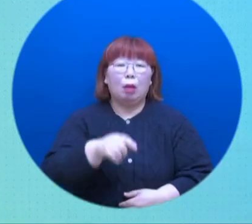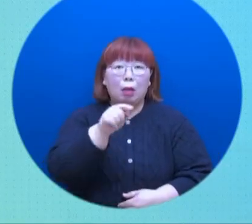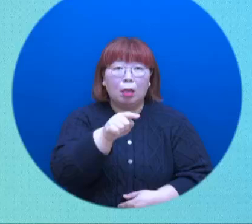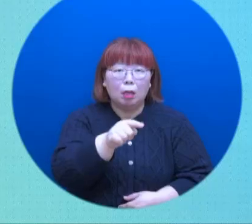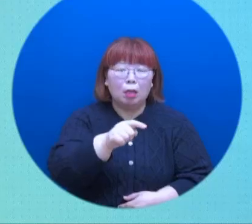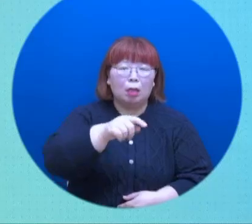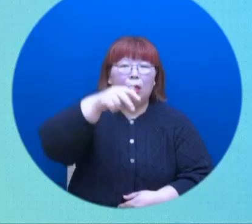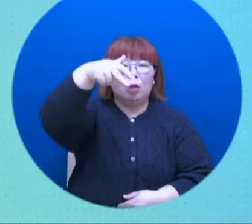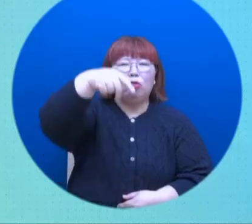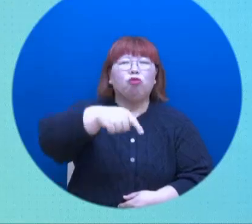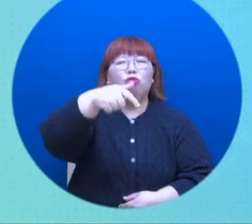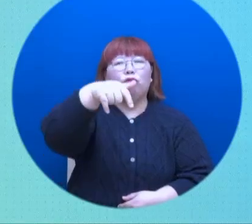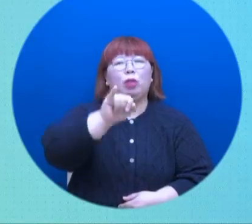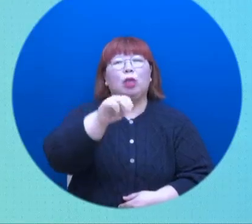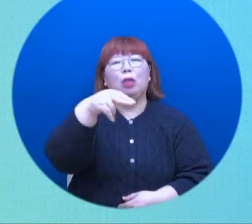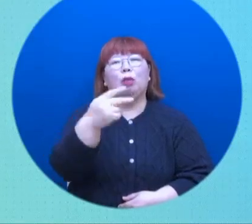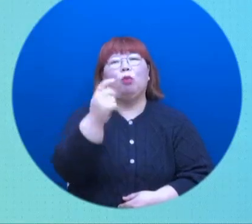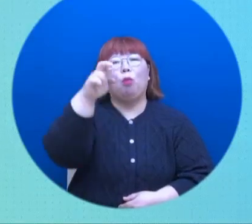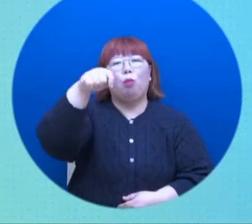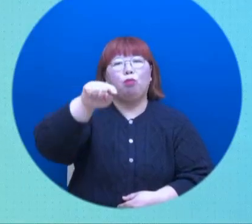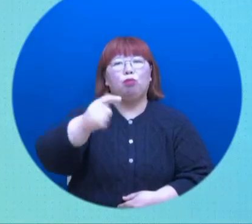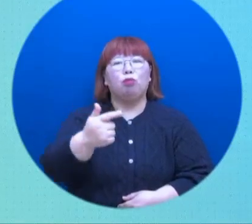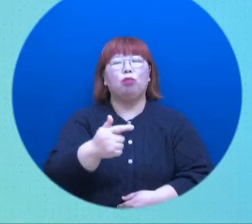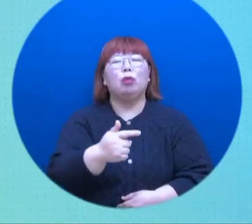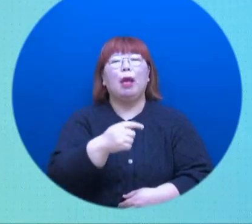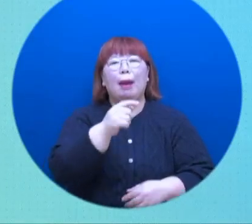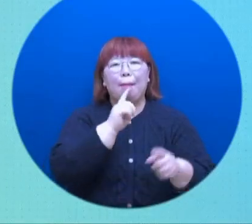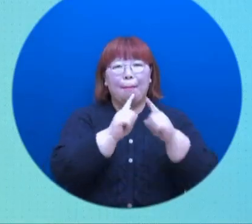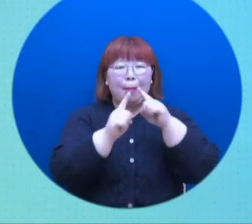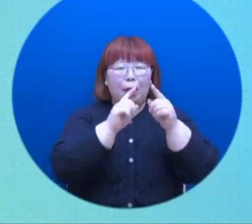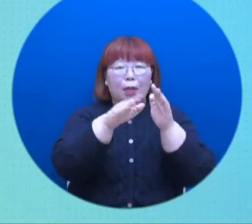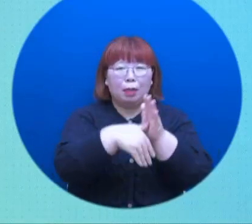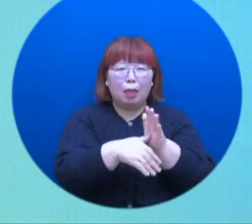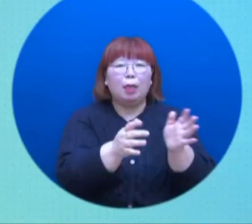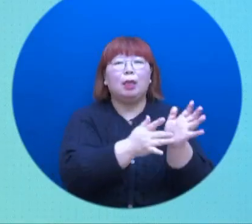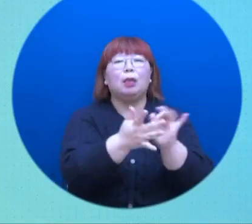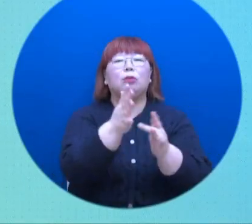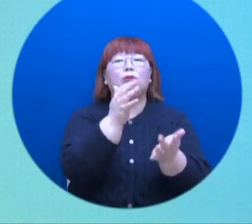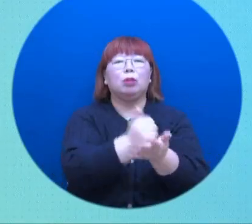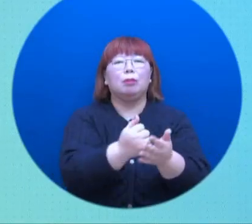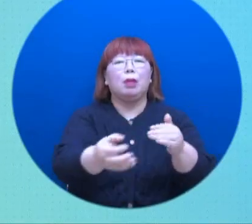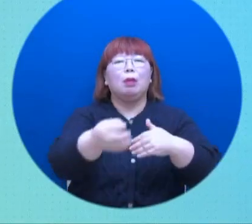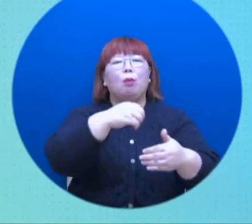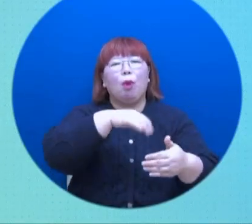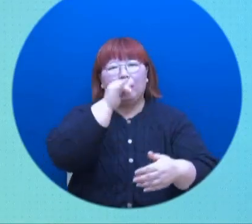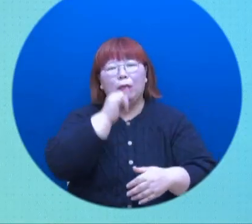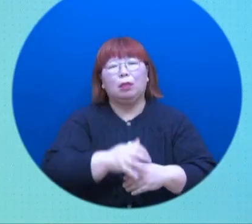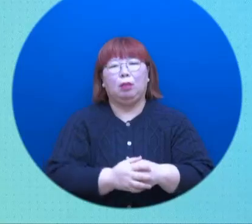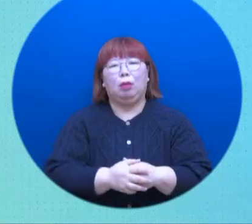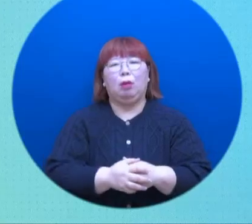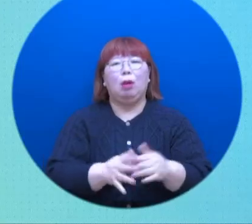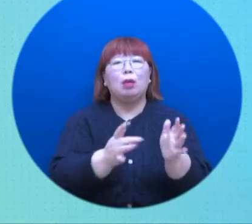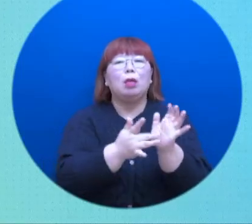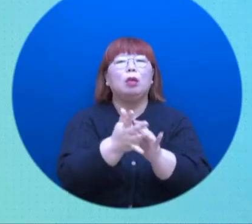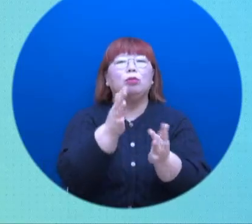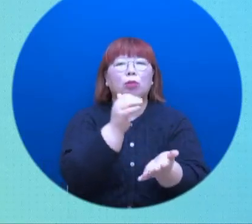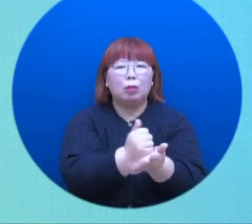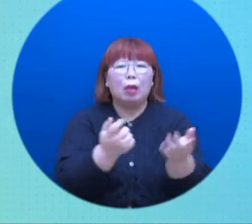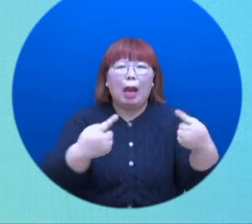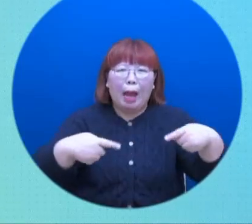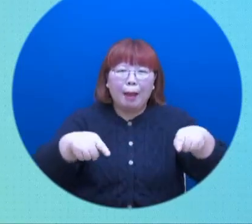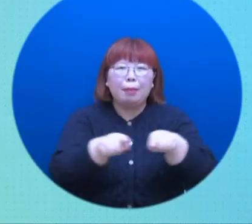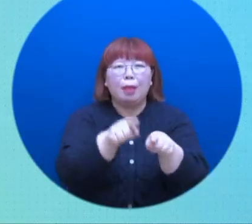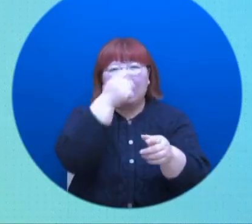때 우리라는 말에는 예수님이 함께 포함되어 있다는 것입니다. 우리는 예수님과 함께